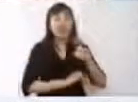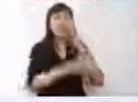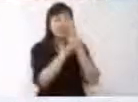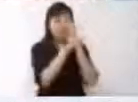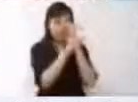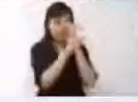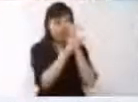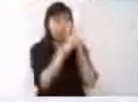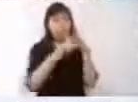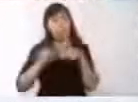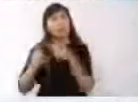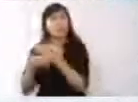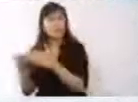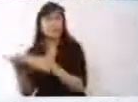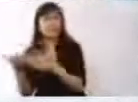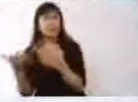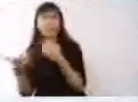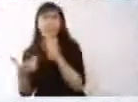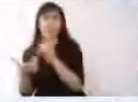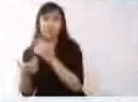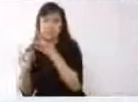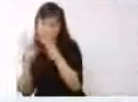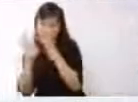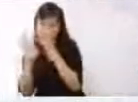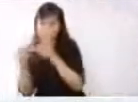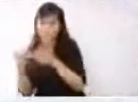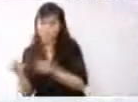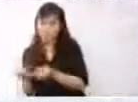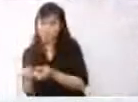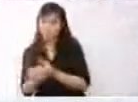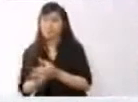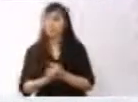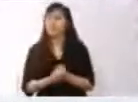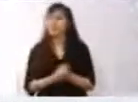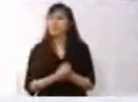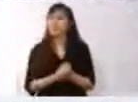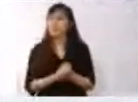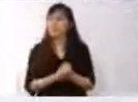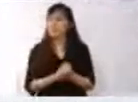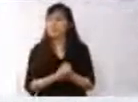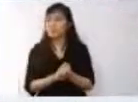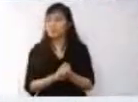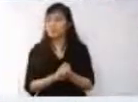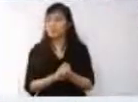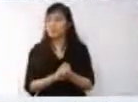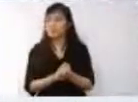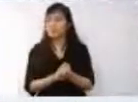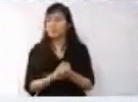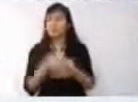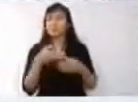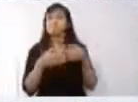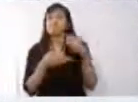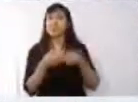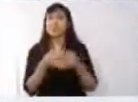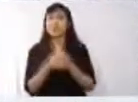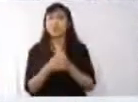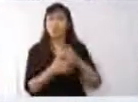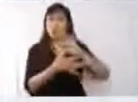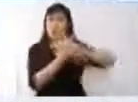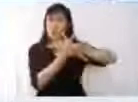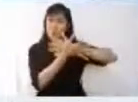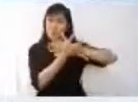Olympic Games. Dapat po it was this year, July to August of this year. Ngunit nag-decision po ang International Olympic Committee na i-postpone siya